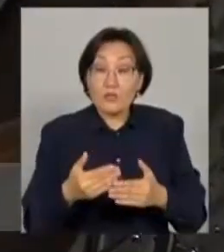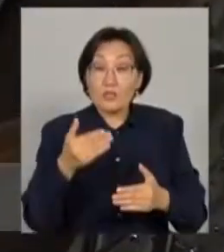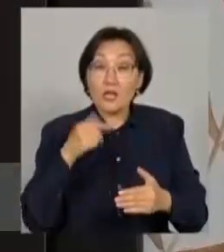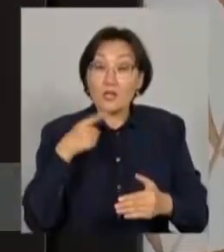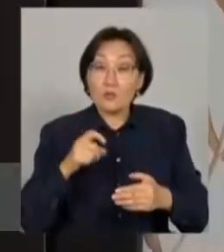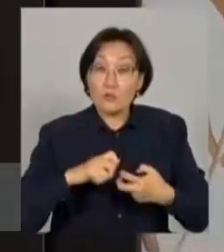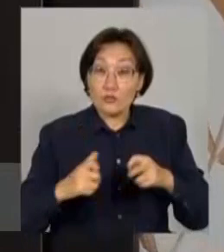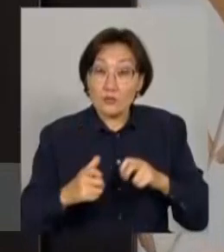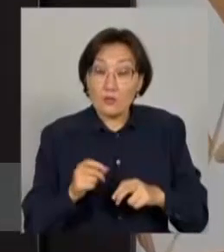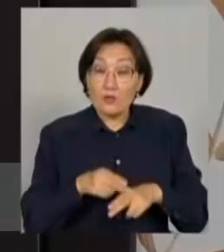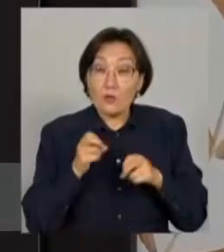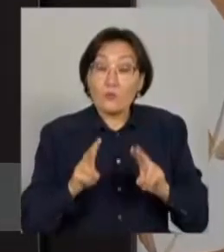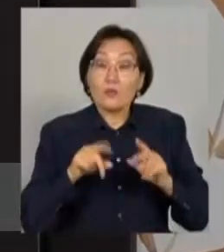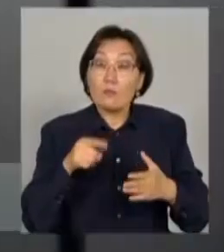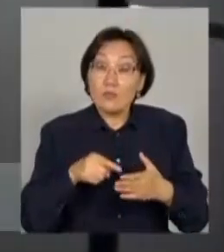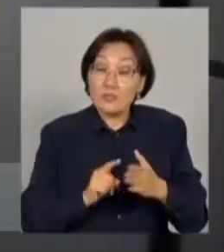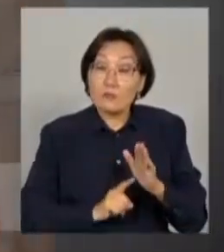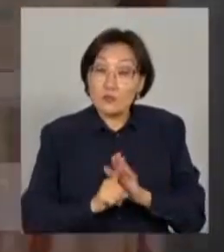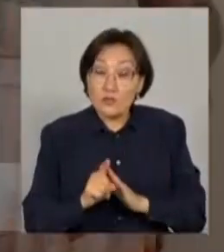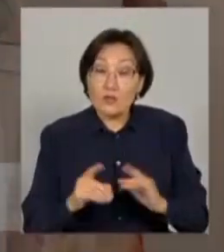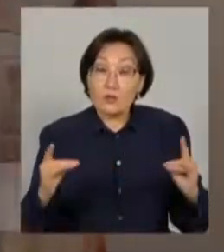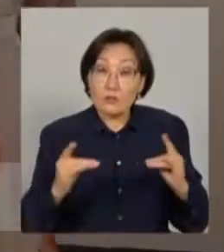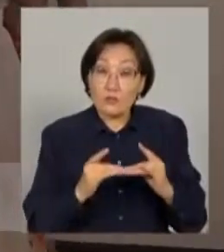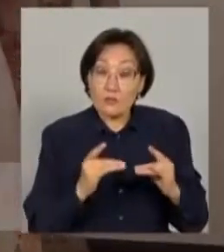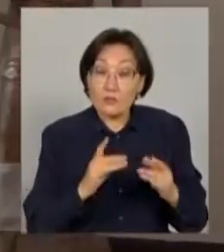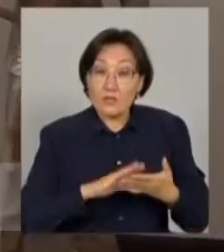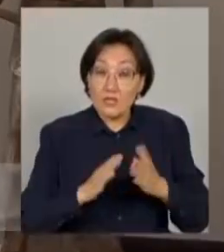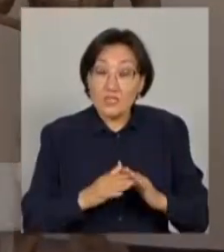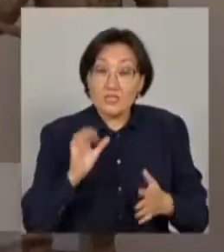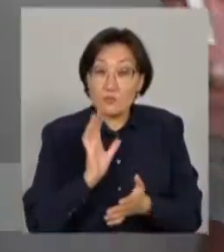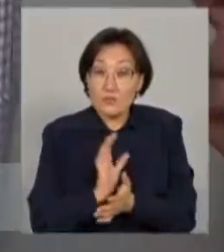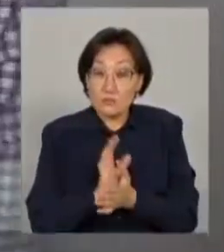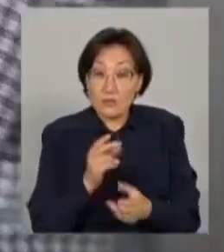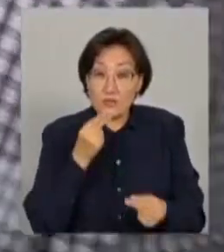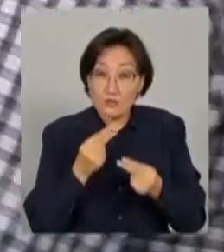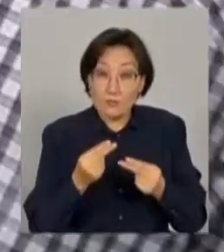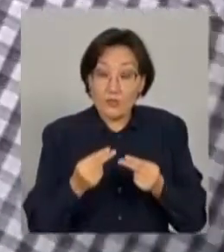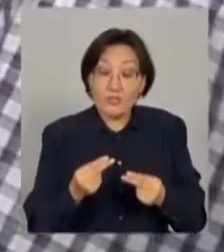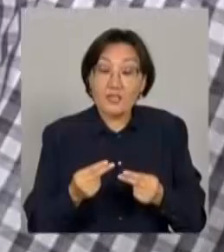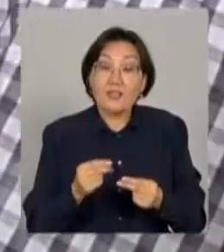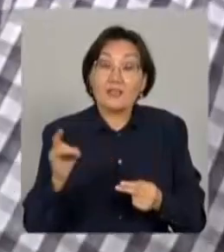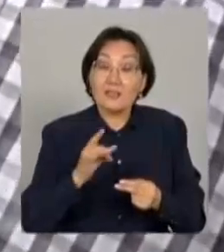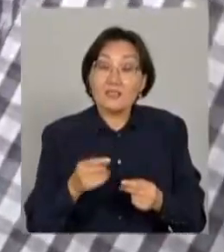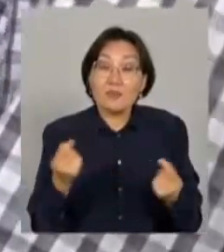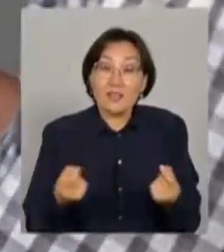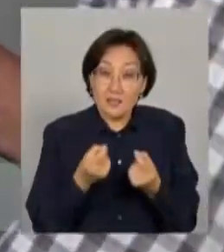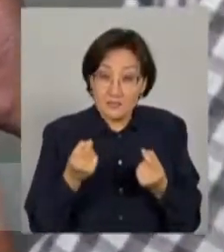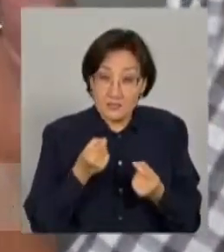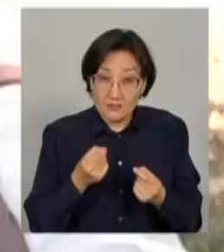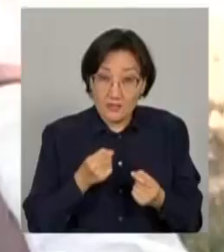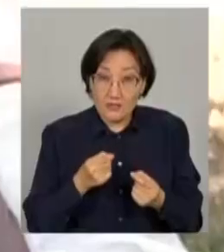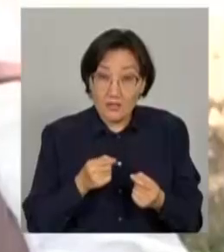ақаулардың көшін қауіпсіздік мәселесі бастап тұрған еді. Төсек жабдықтардың таза еместігі мен тамақ порциясының аздығы да көптің көңілінен